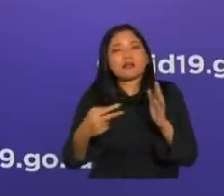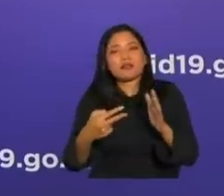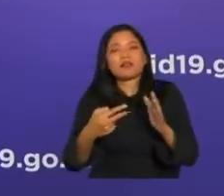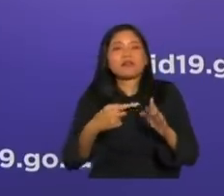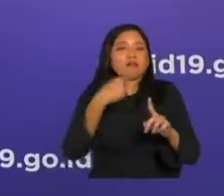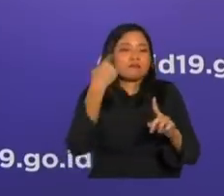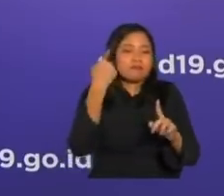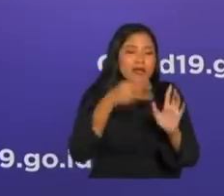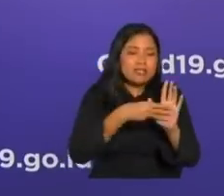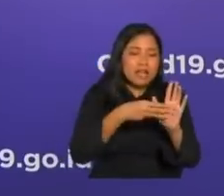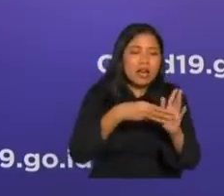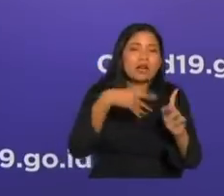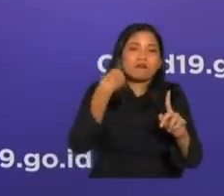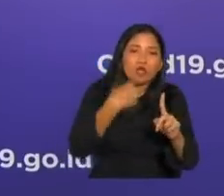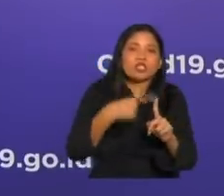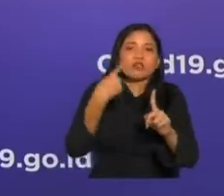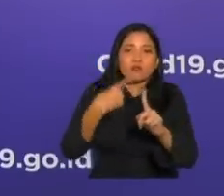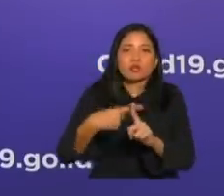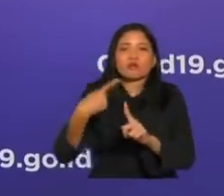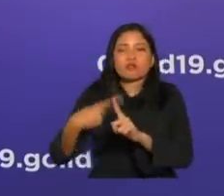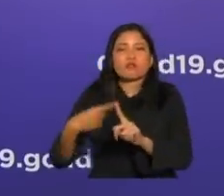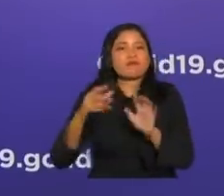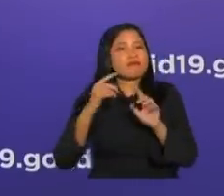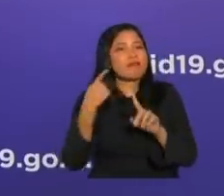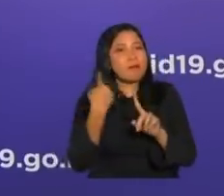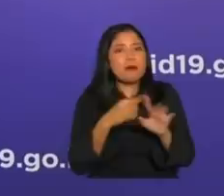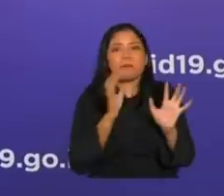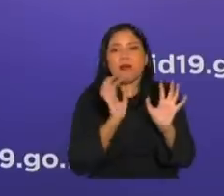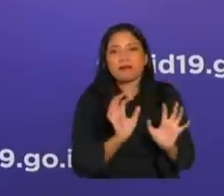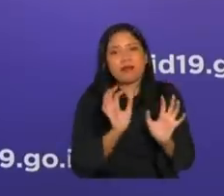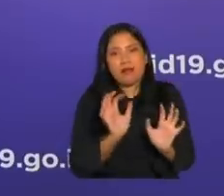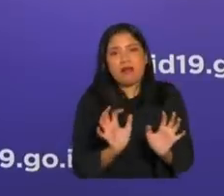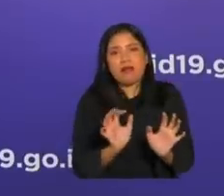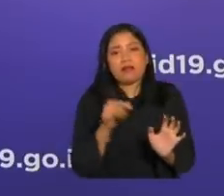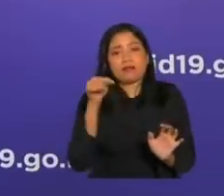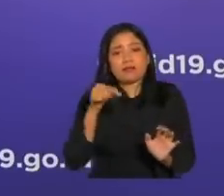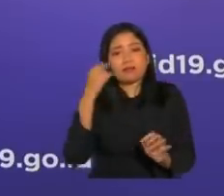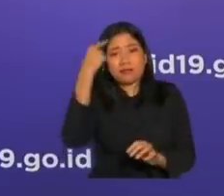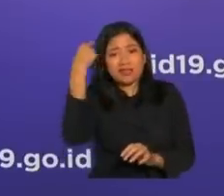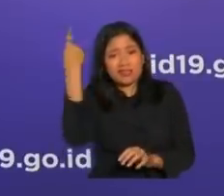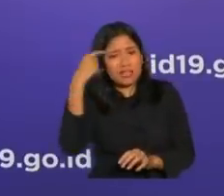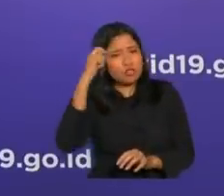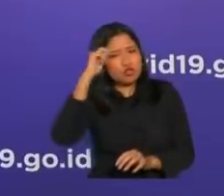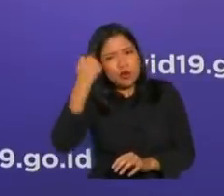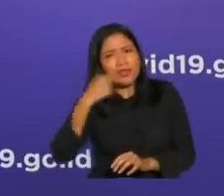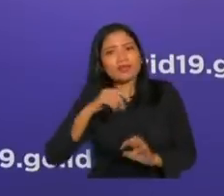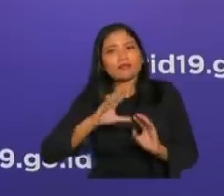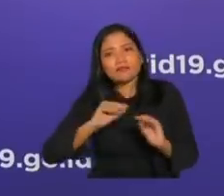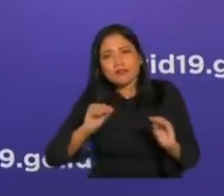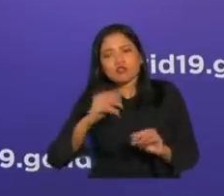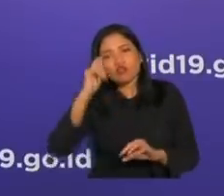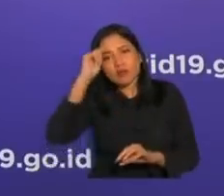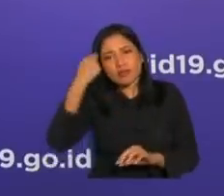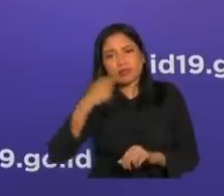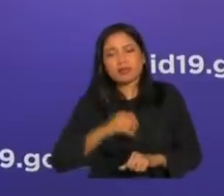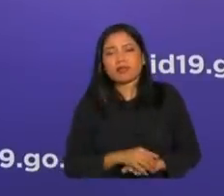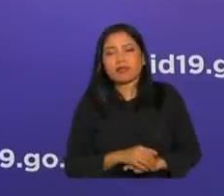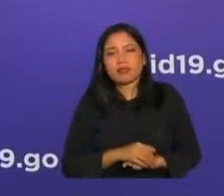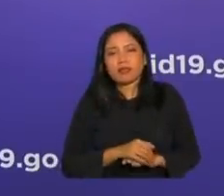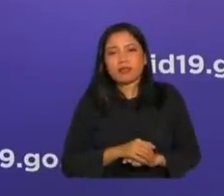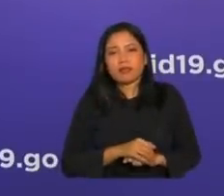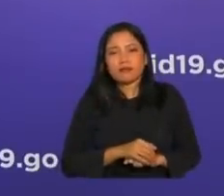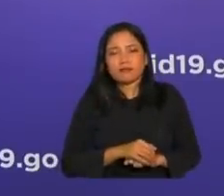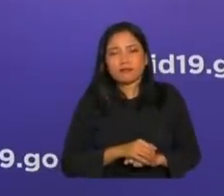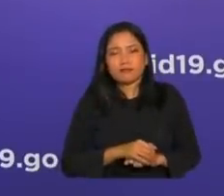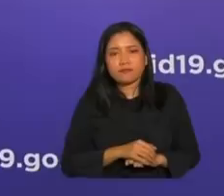positif yang kita dapatkan akan semakin banyak dan ini akan semakin menyulitkan kita Oleh karena itu saudara-saudara